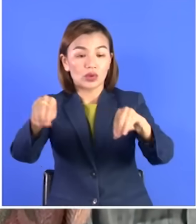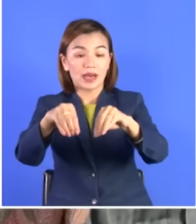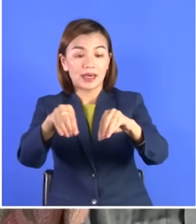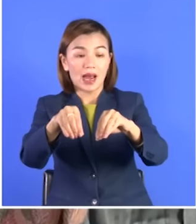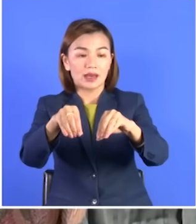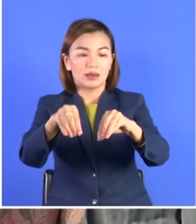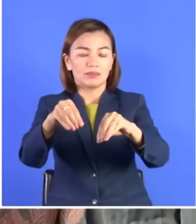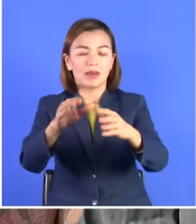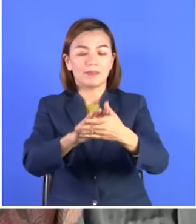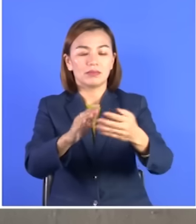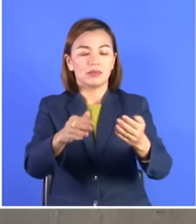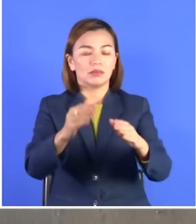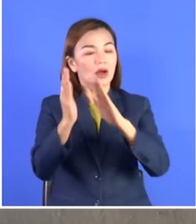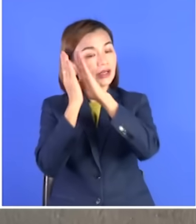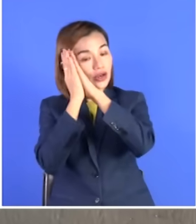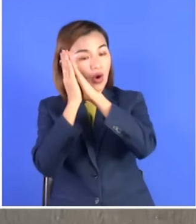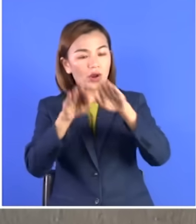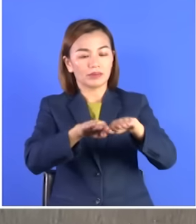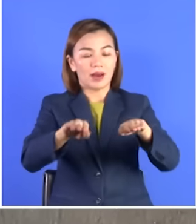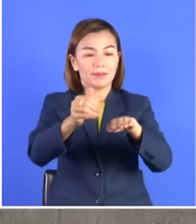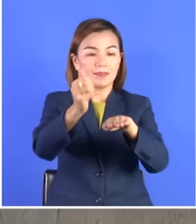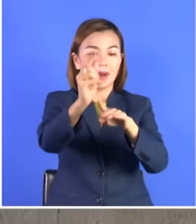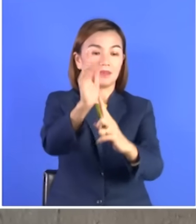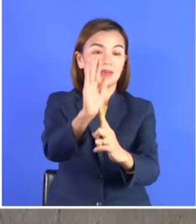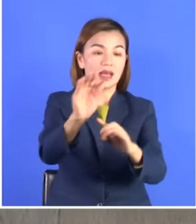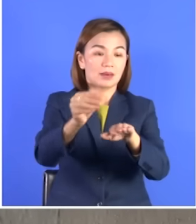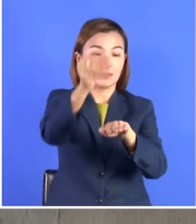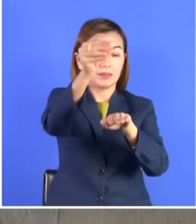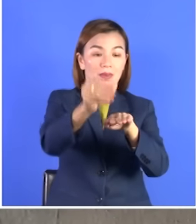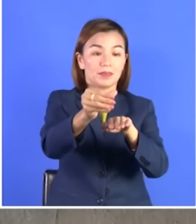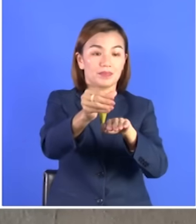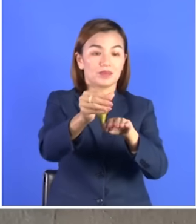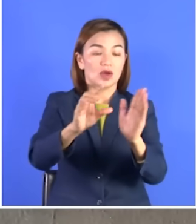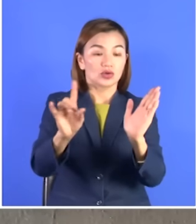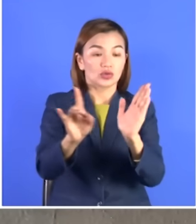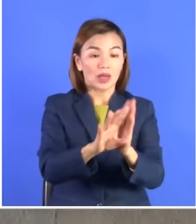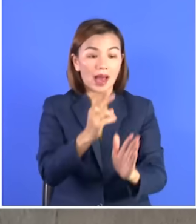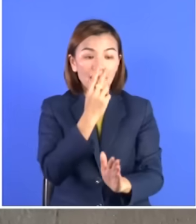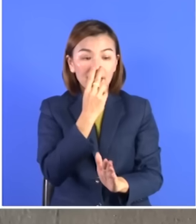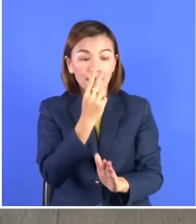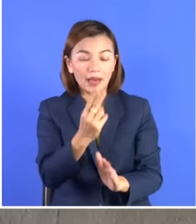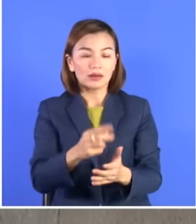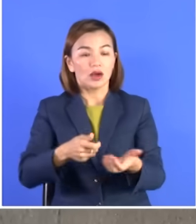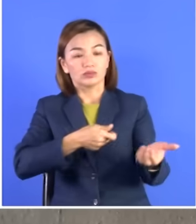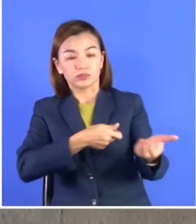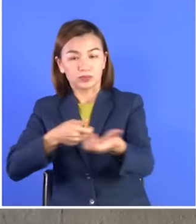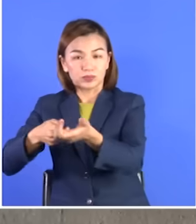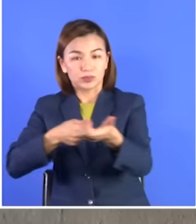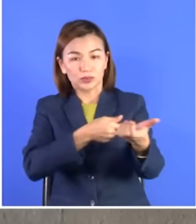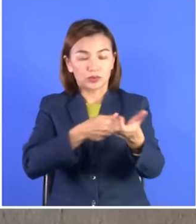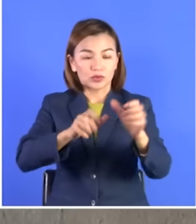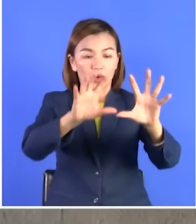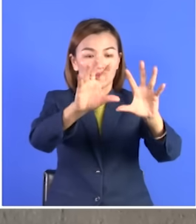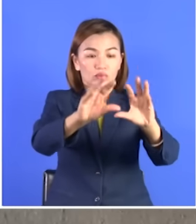หัวเตียงว่าอย่างงั้นเนี่ยเจ้าที่เทศบาลก็ไปตรวจสอบนี่นะฮะสุดท้ายก็เอาเเรียกว่าควบคุมเพลิงเอาไว้ได้ว่าอย่างงั้นเถอะไม่ได้